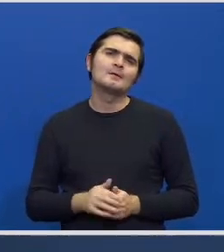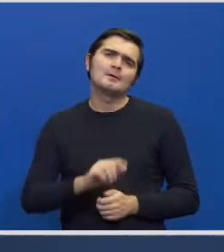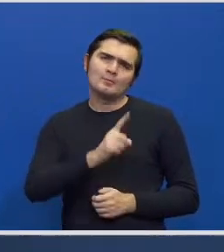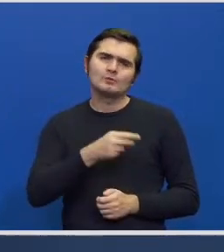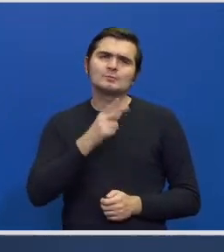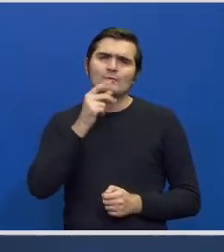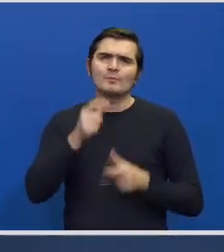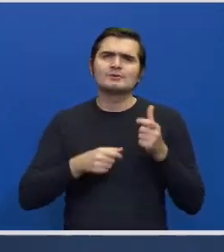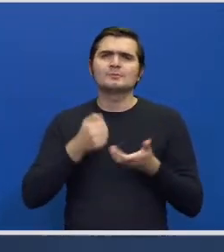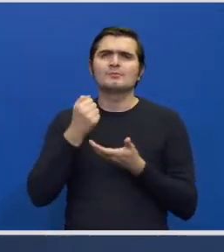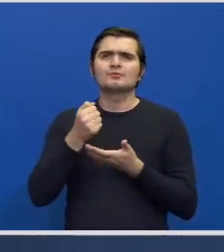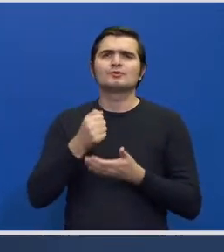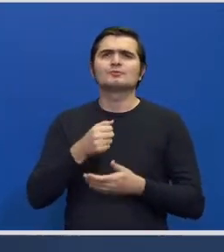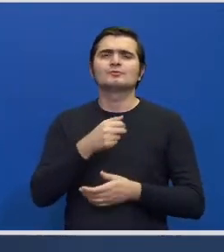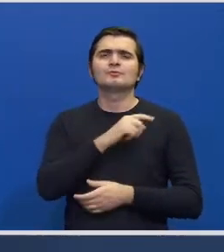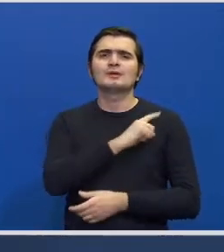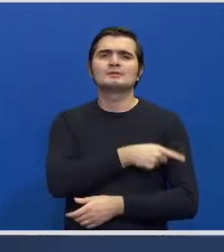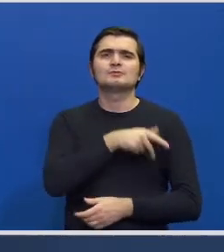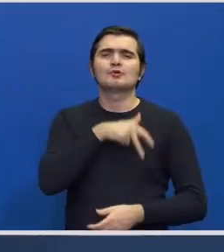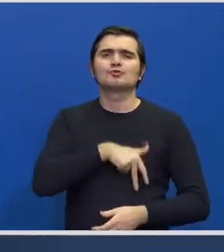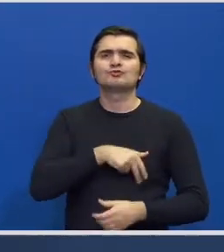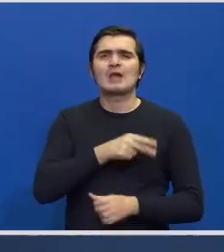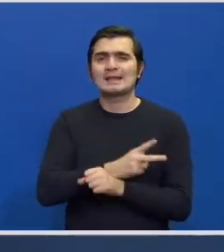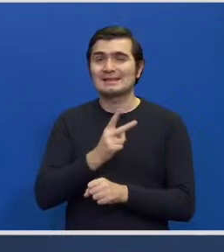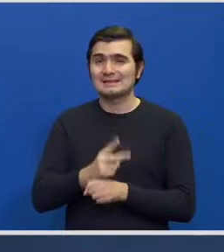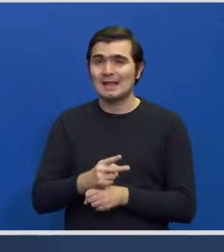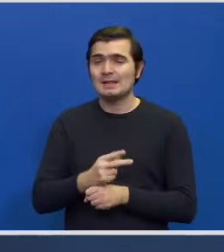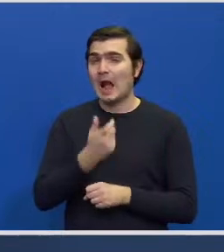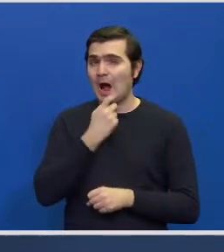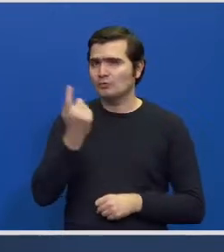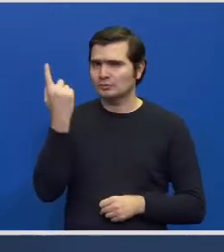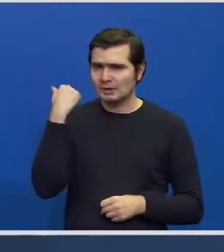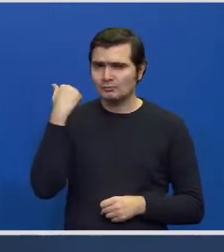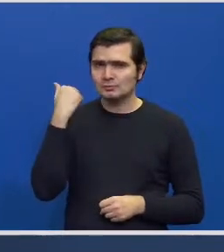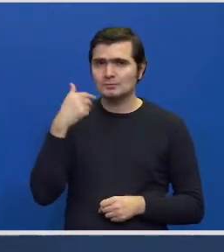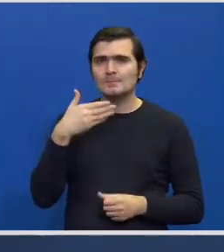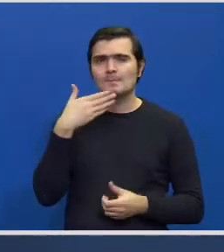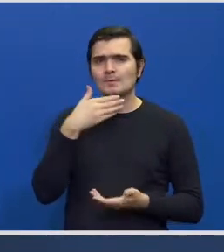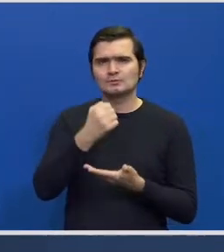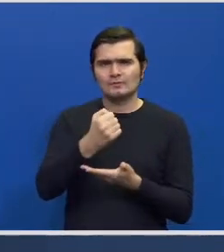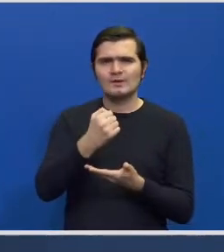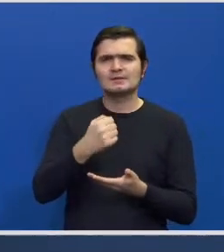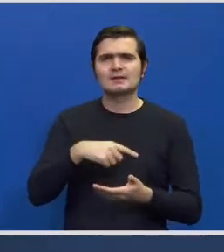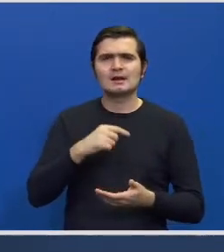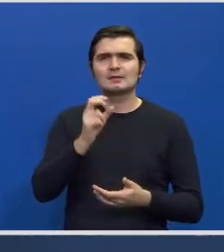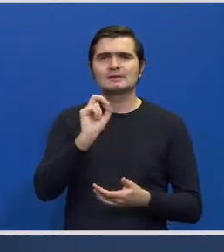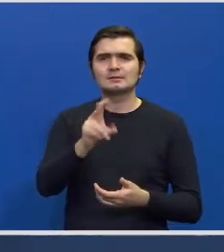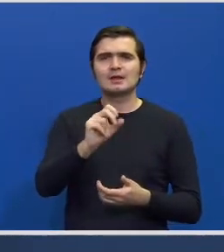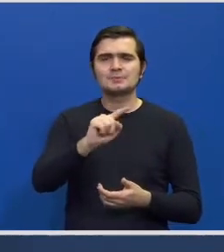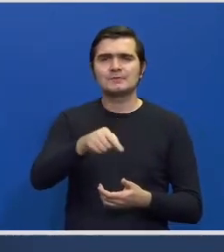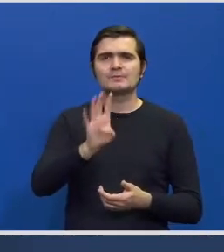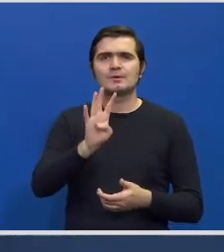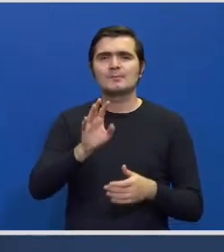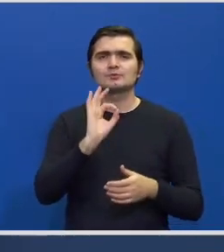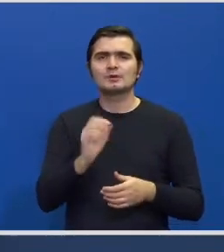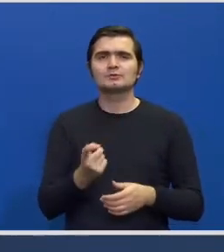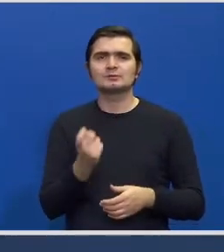Iar aș mai face o referire la bugetul asigurărilor sociale de stat. Dacă anul trecut subvenția a